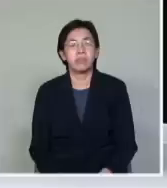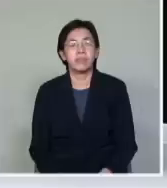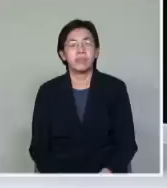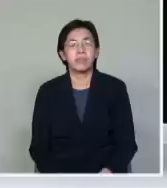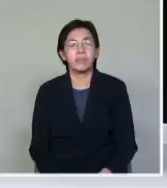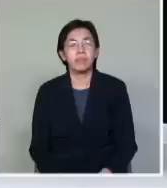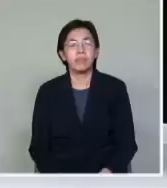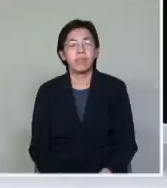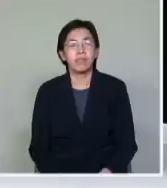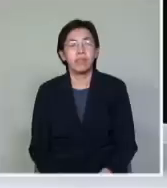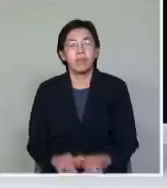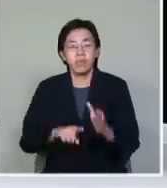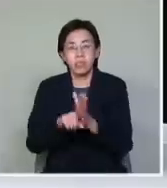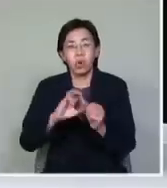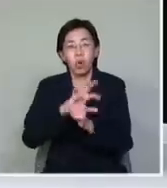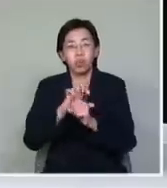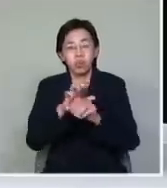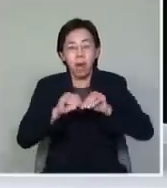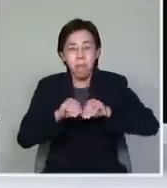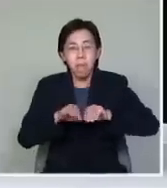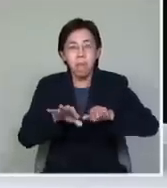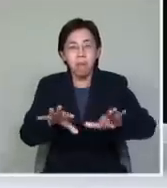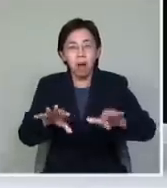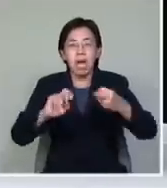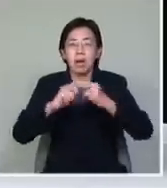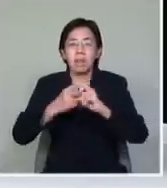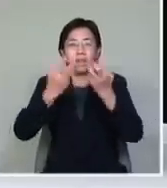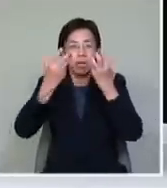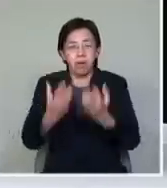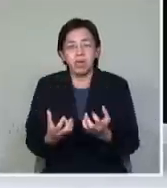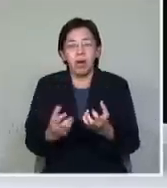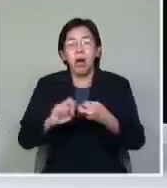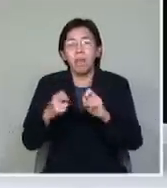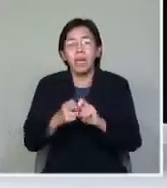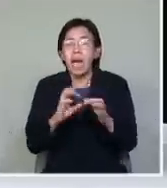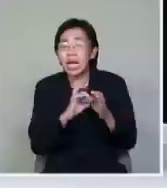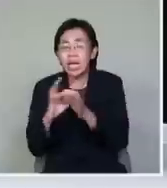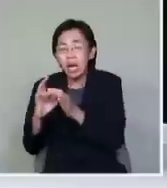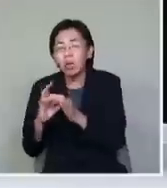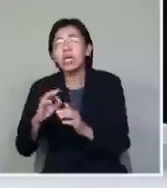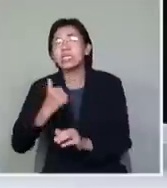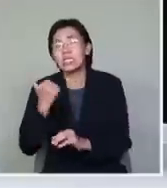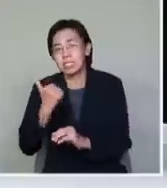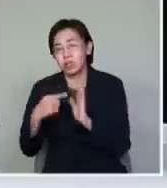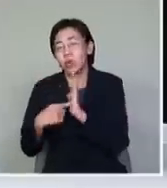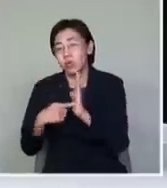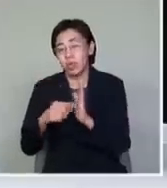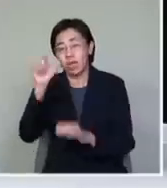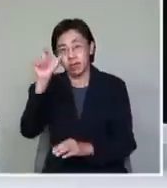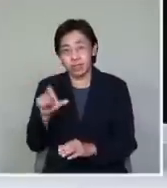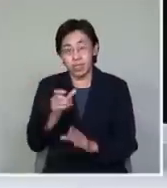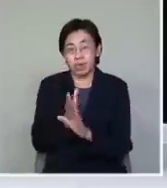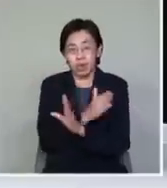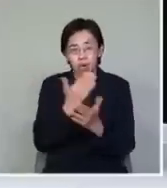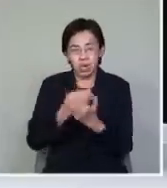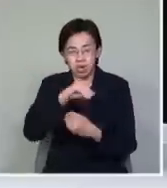สถานการณ์การระบาดของโควิด-19 ก็ยังส่งผลกระทบเป็นประเด็นเกี่ยวเนื่องเหมือนกับลูกโซ่ไปถึงเรื่องอื่นๆด้วยนะคะอย่างเช่นที่ฝรั่งเศสก่อนหน้านี้เศร